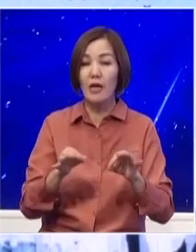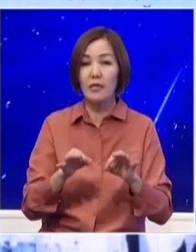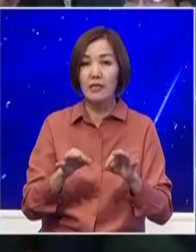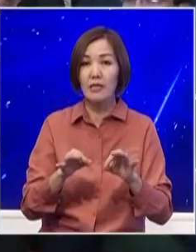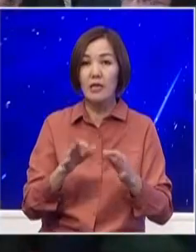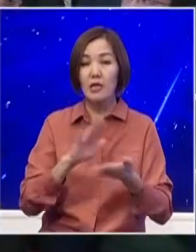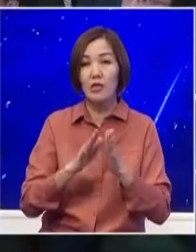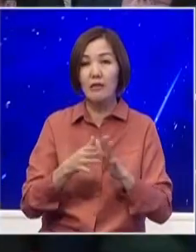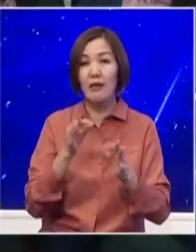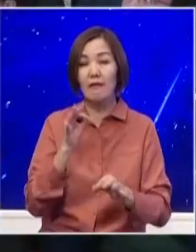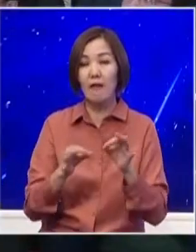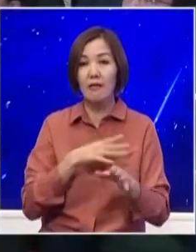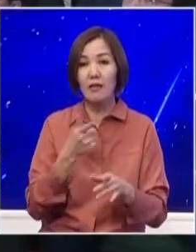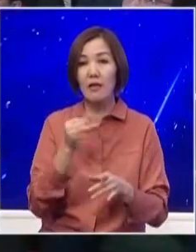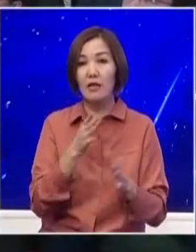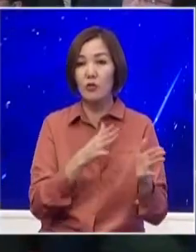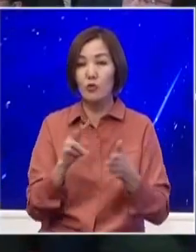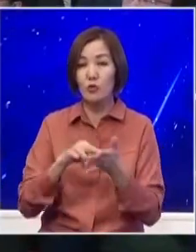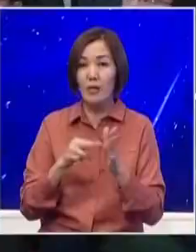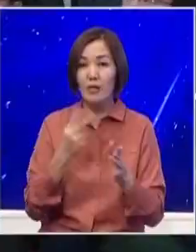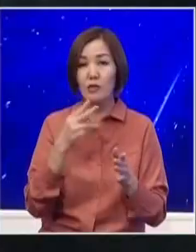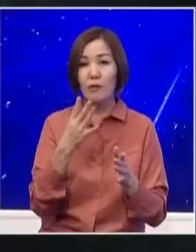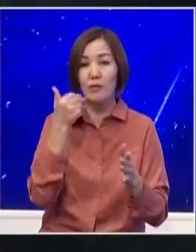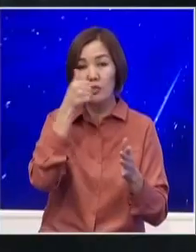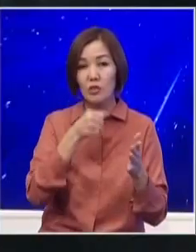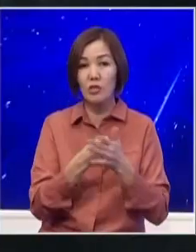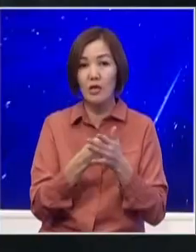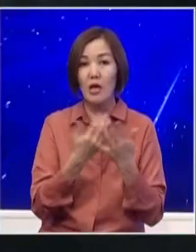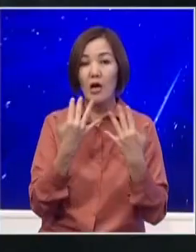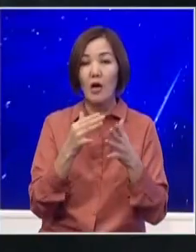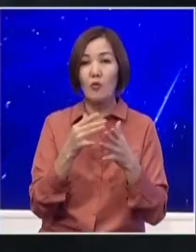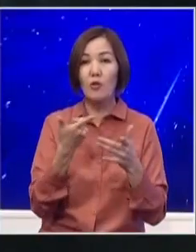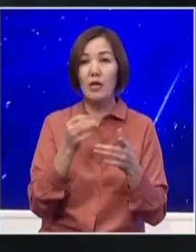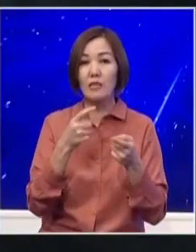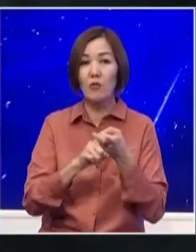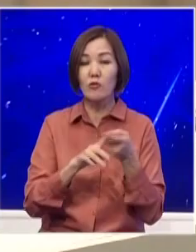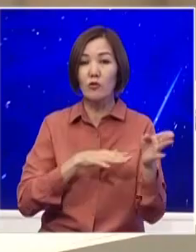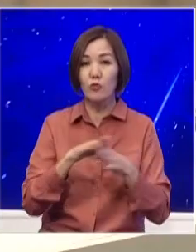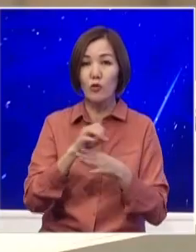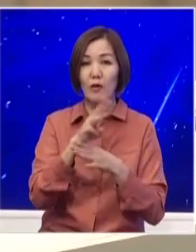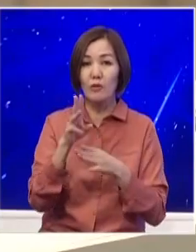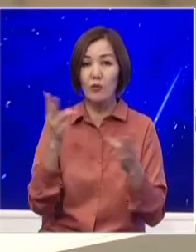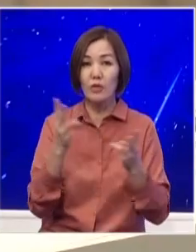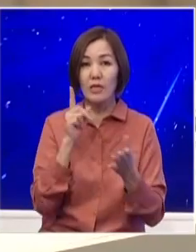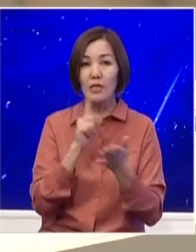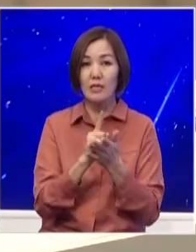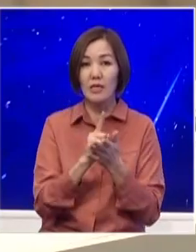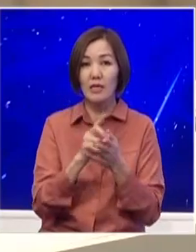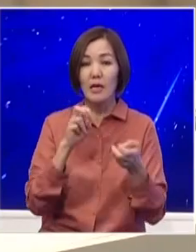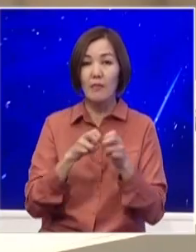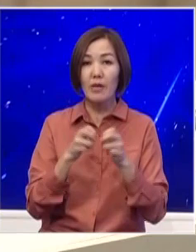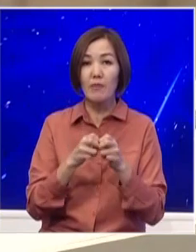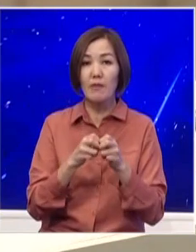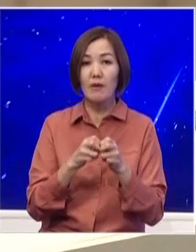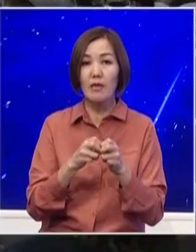талданды. Газдандыру үрдісі жоспарлы. 2025 жылы аудан көгілдір отымен толықтай қамтылуы тиіс. Көтерілген мәселелердің